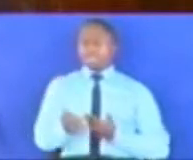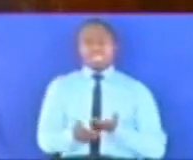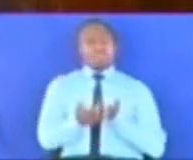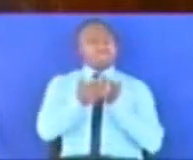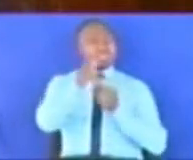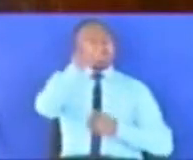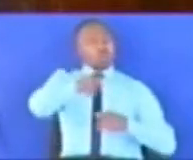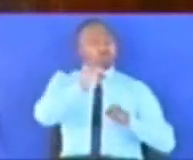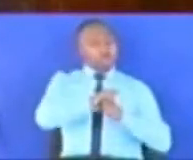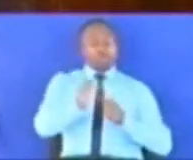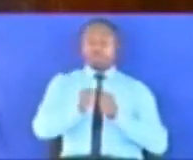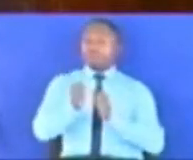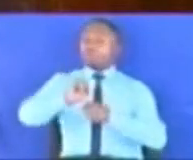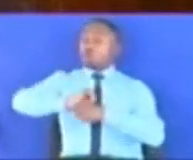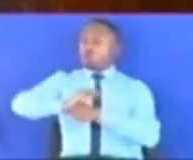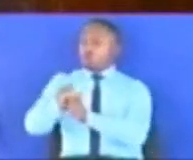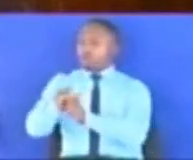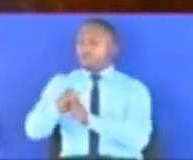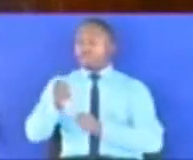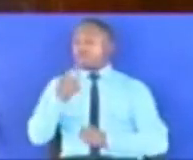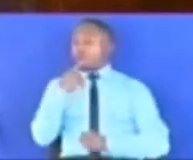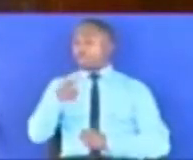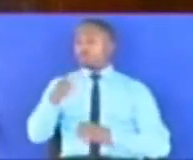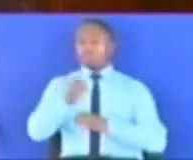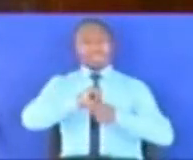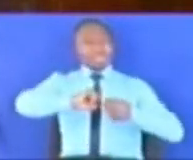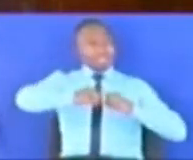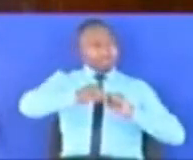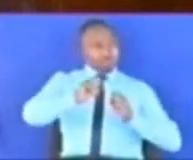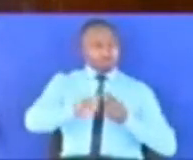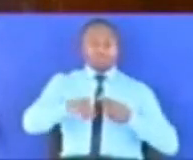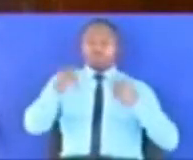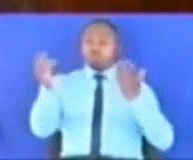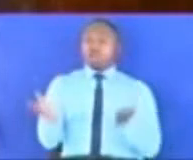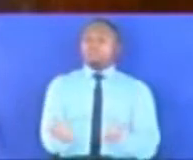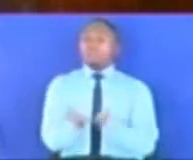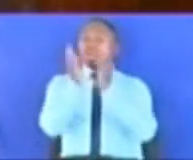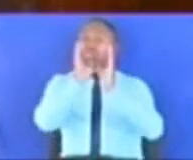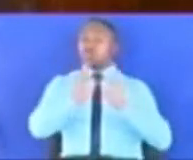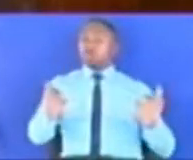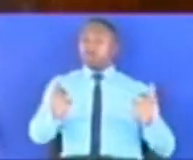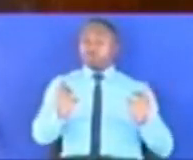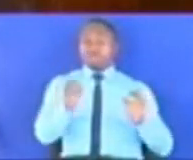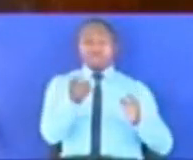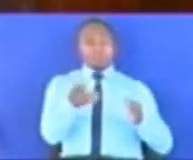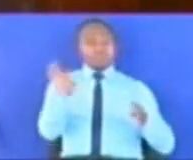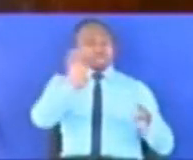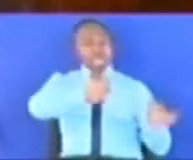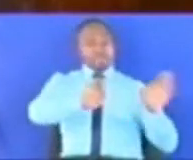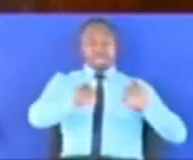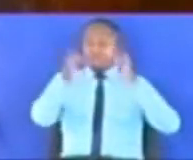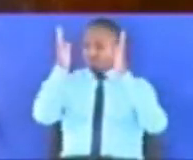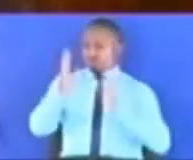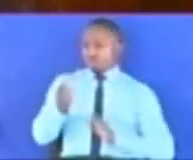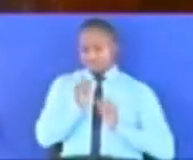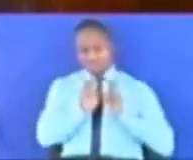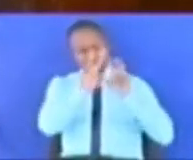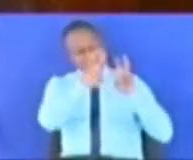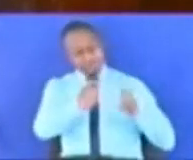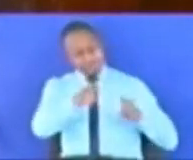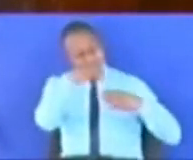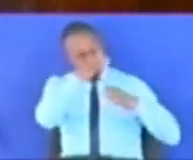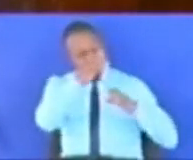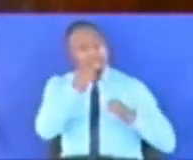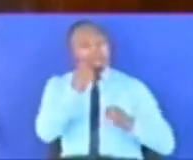corona. Lakini dawa hii inapata changamoto kwamba na kwa bahati nzuri mkemia mkuu ameshasema kwamba ameicheki na amethibitisha